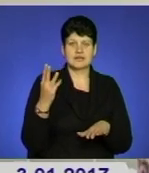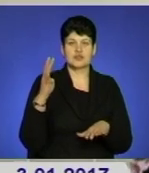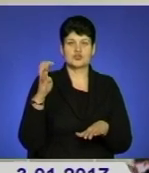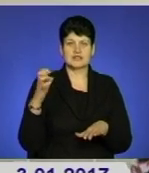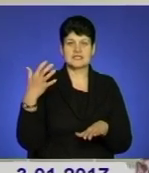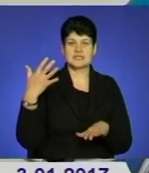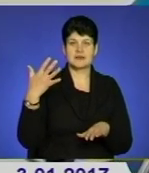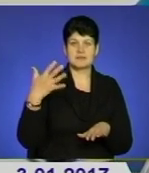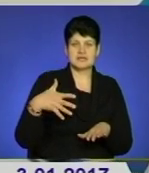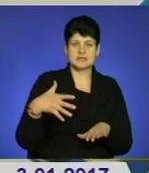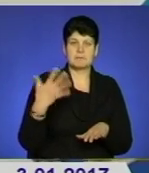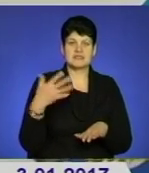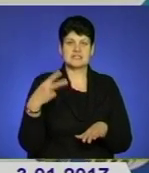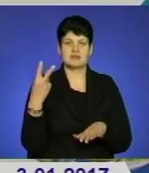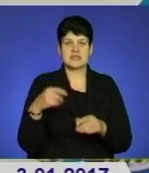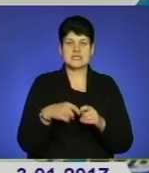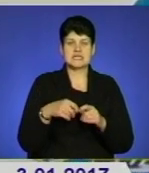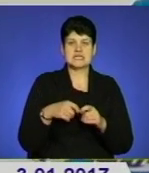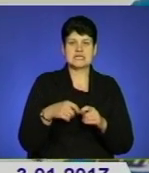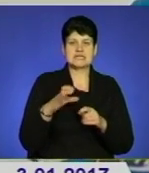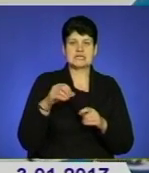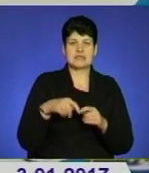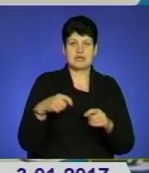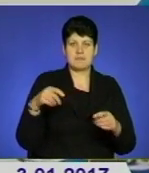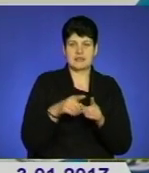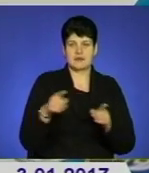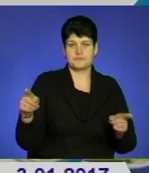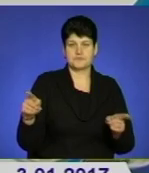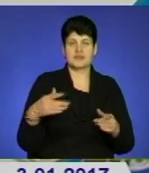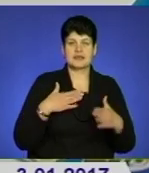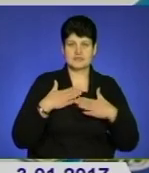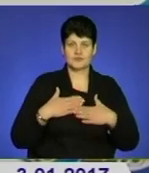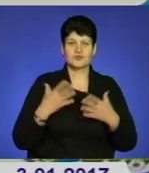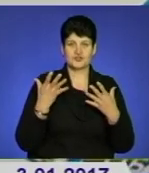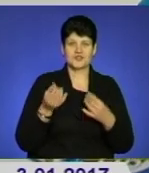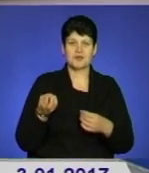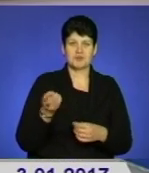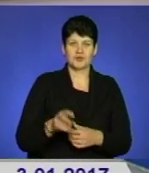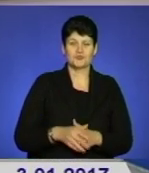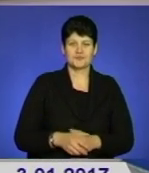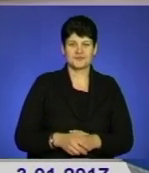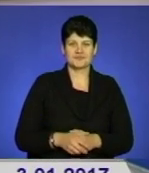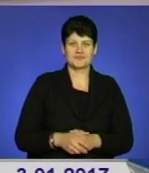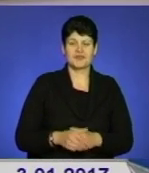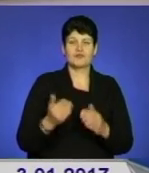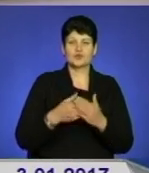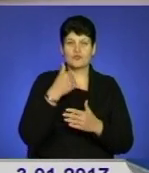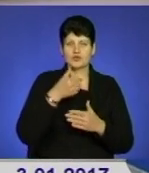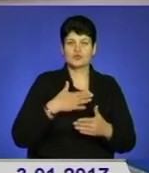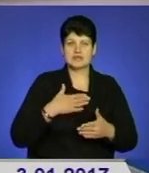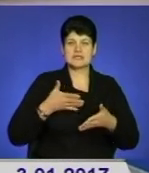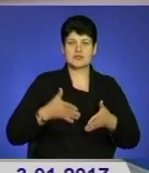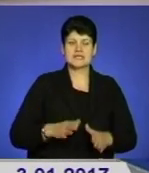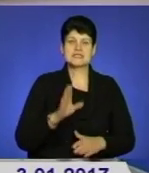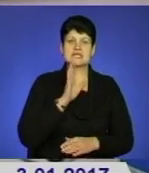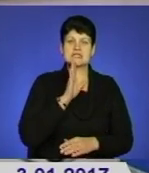450-52 сантиметри. Я задоволена і дуже рада. Ще прийду. В новорічну ніч нас народилася